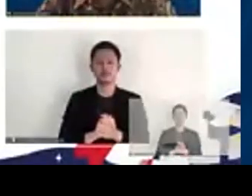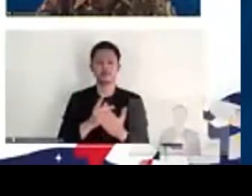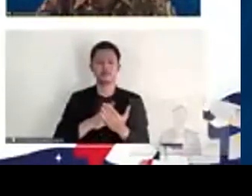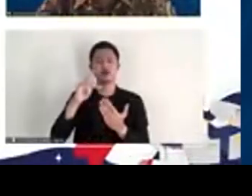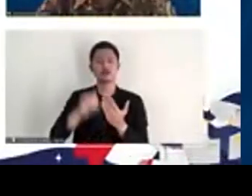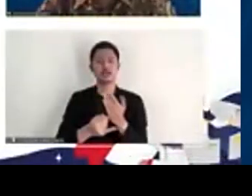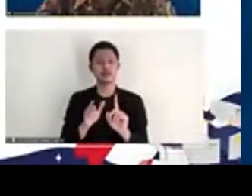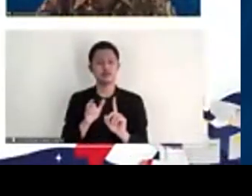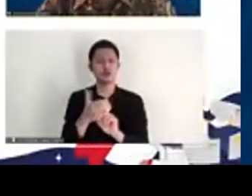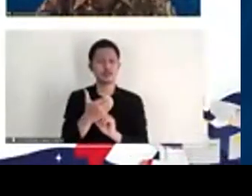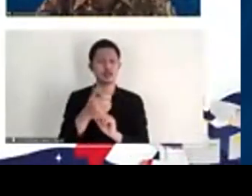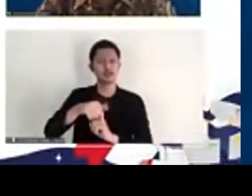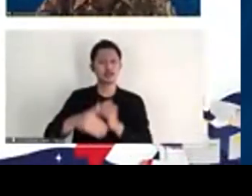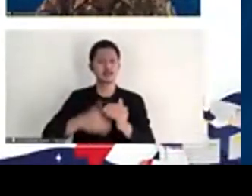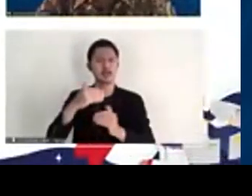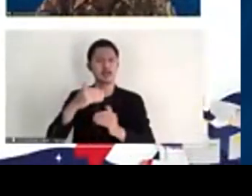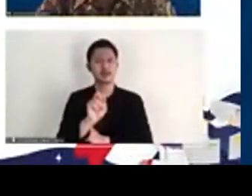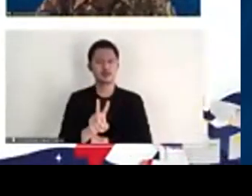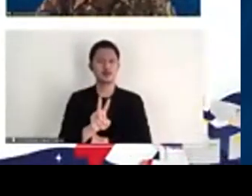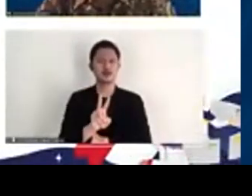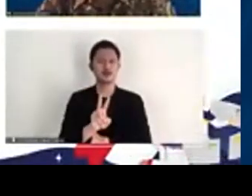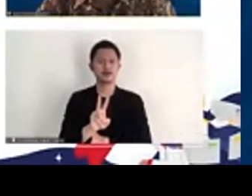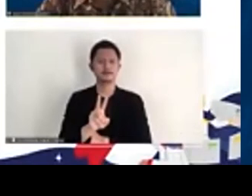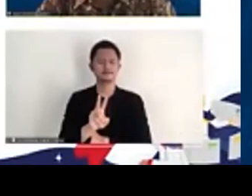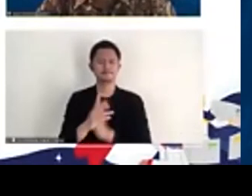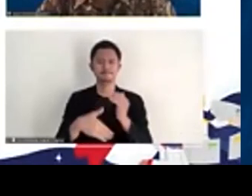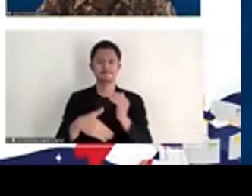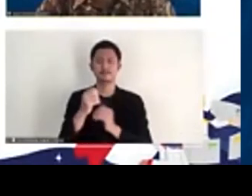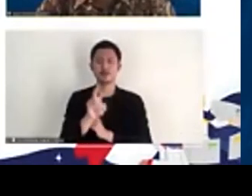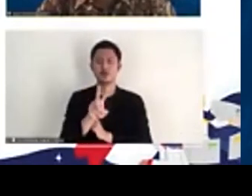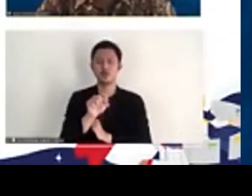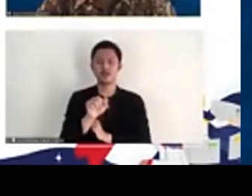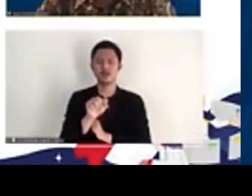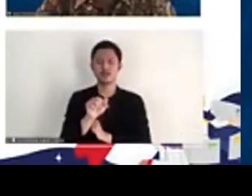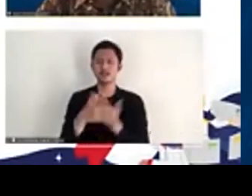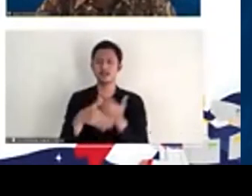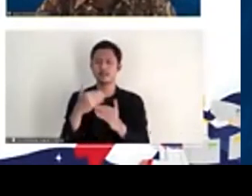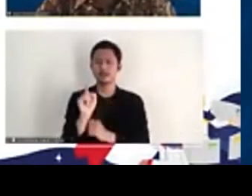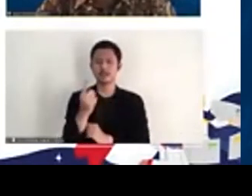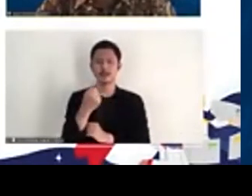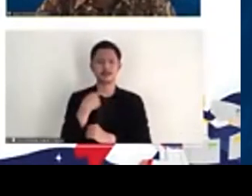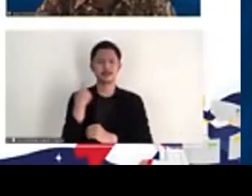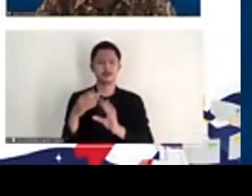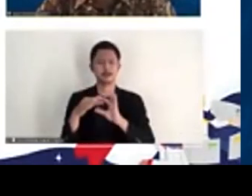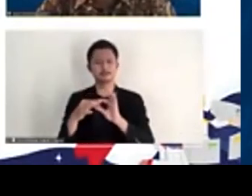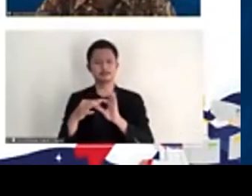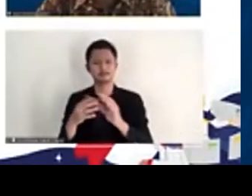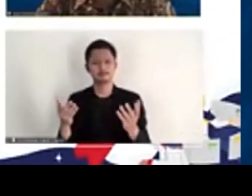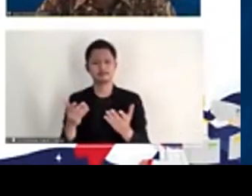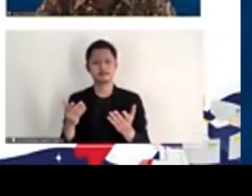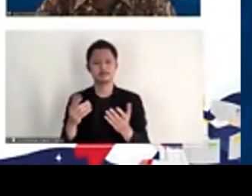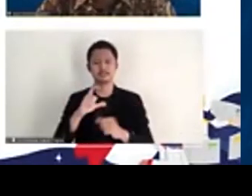yang sekarang saat ini memasuki fase kedua ini pada fase pertama kita bekerjasama dengan